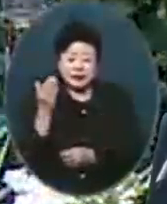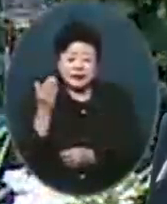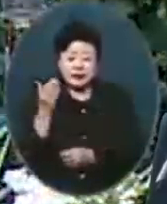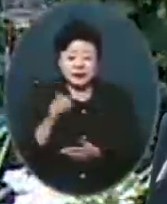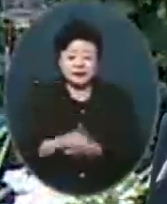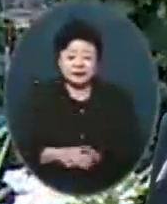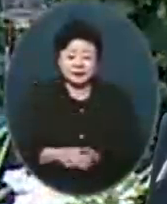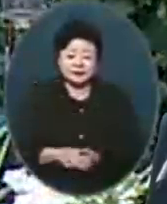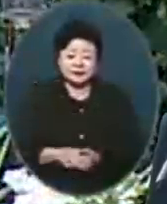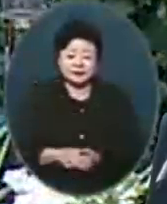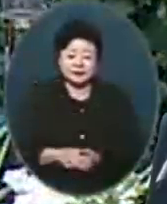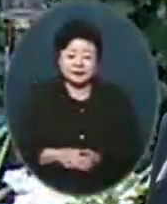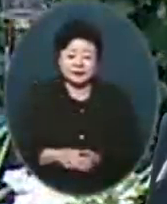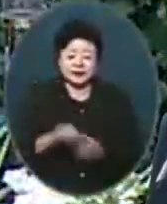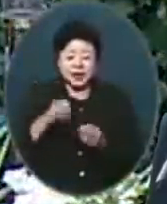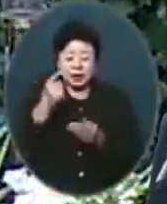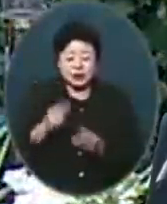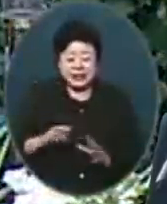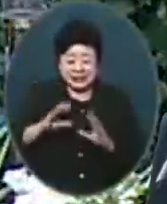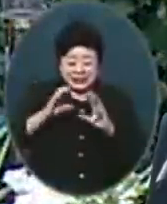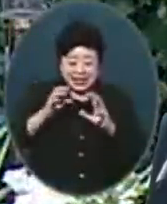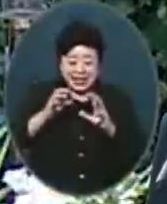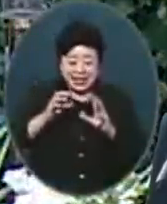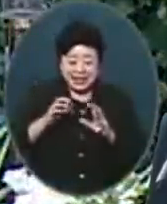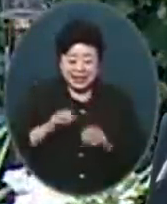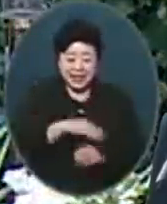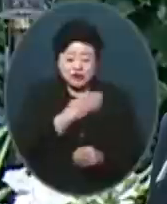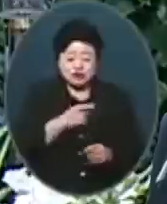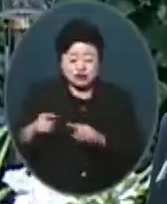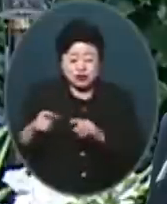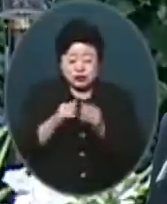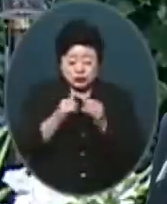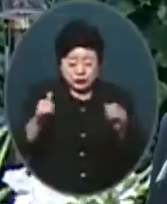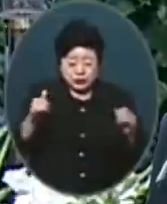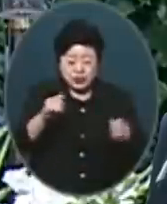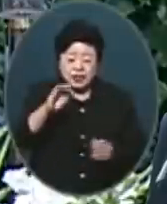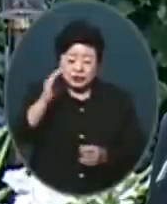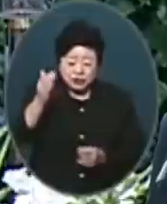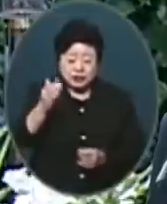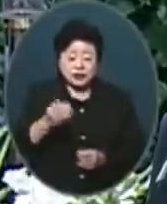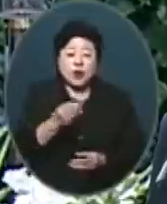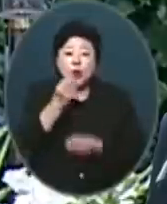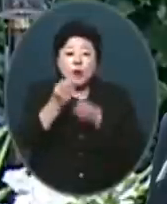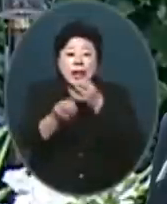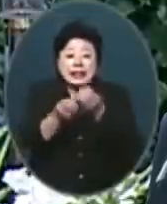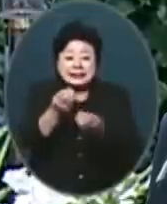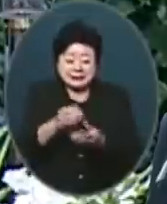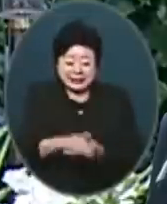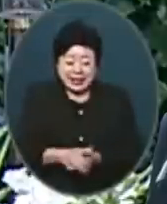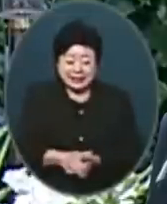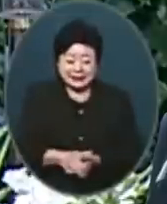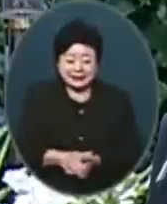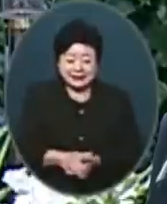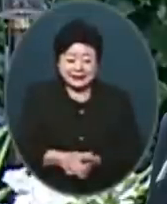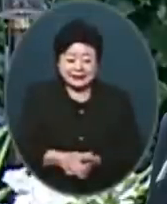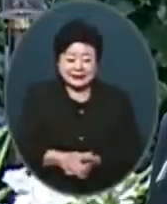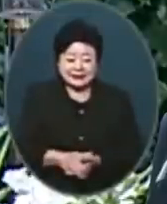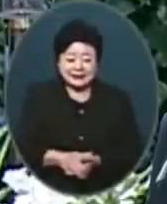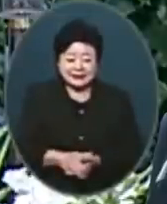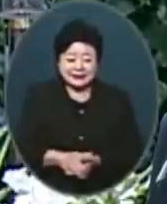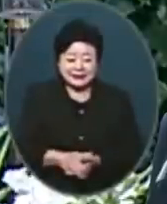되시고 다가오는 나라의 절대 주권자가 되심을 고백을 했습니다.